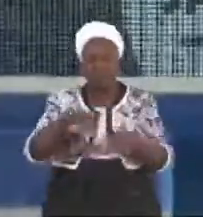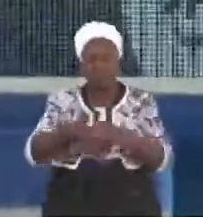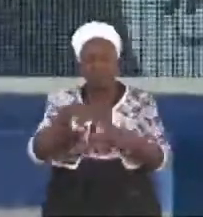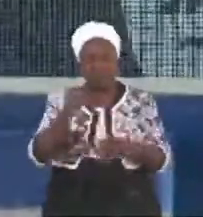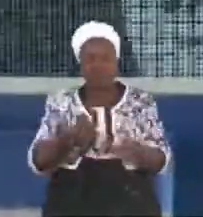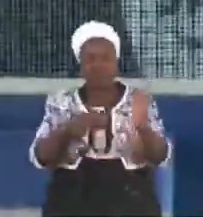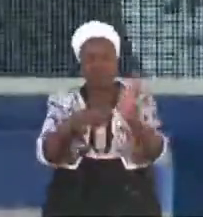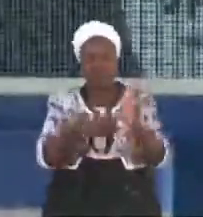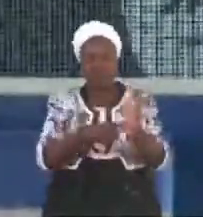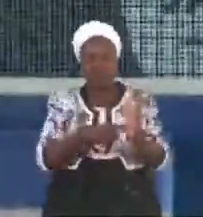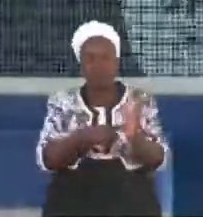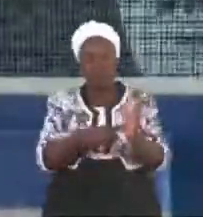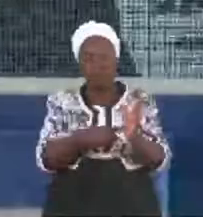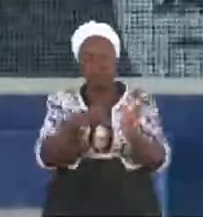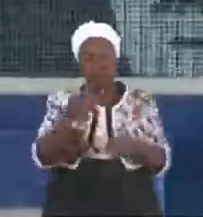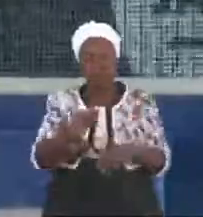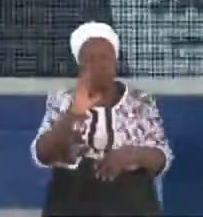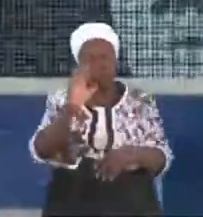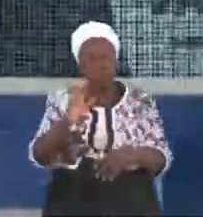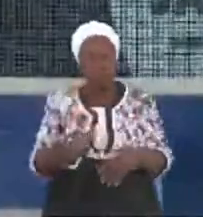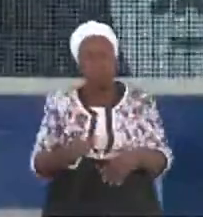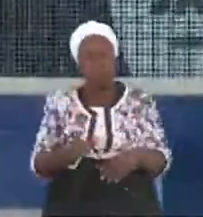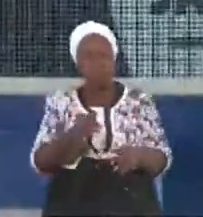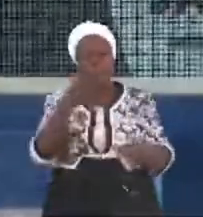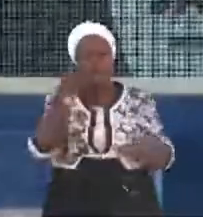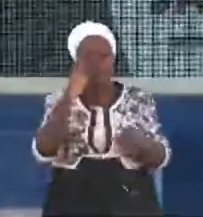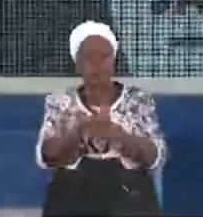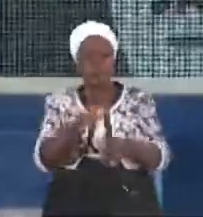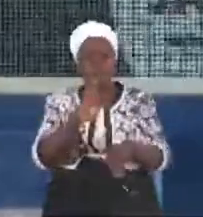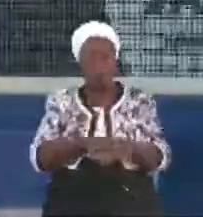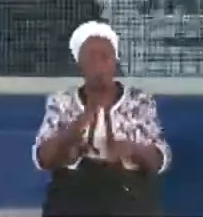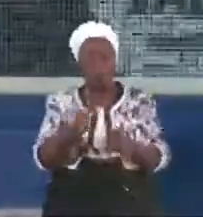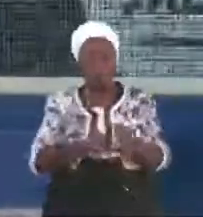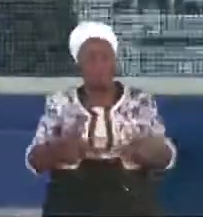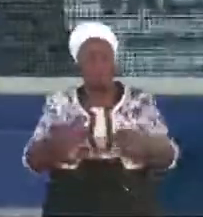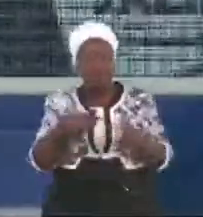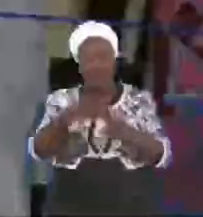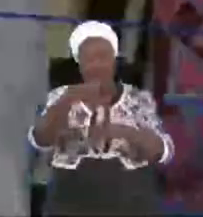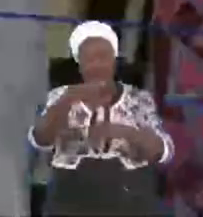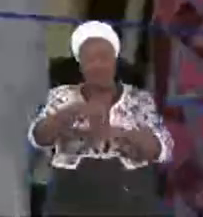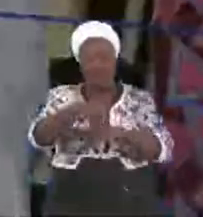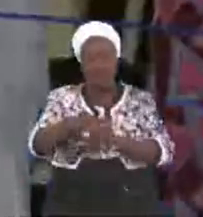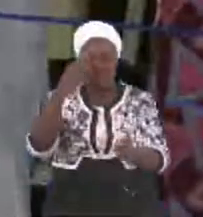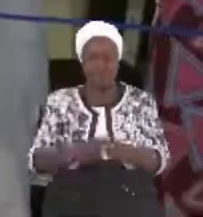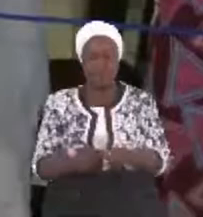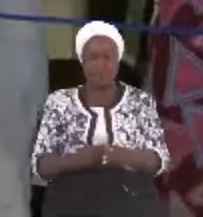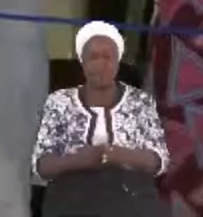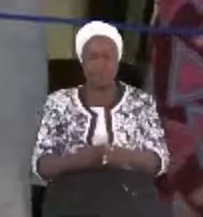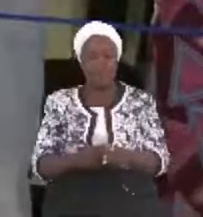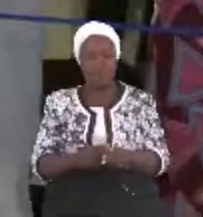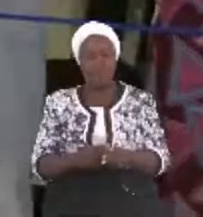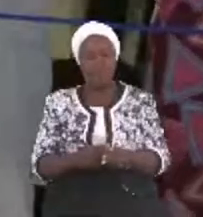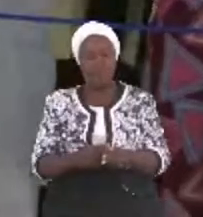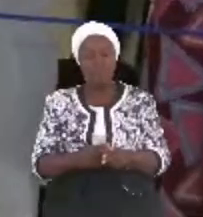envoies la manifestation de tes promesses sur chaque vie ce soir au nom de Jésus.